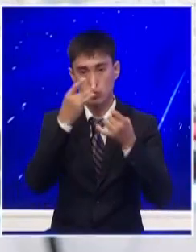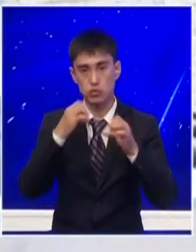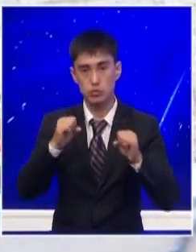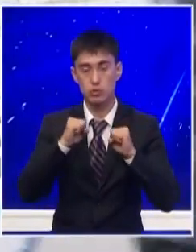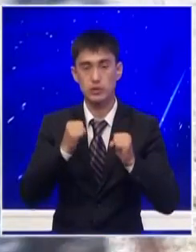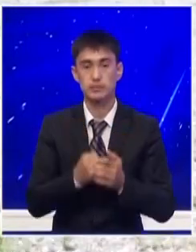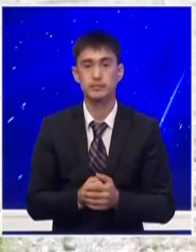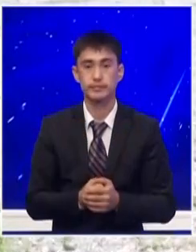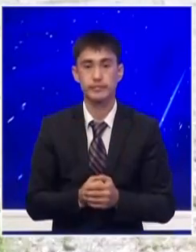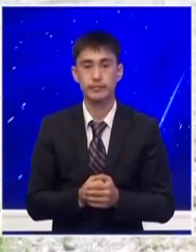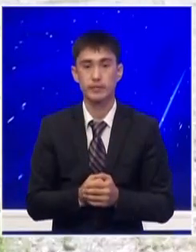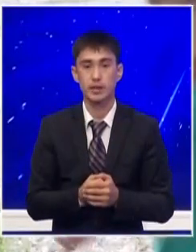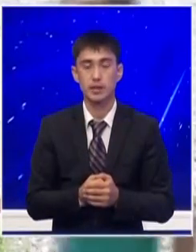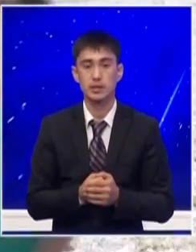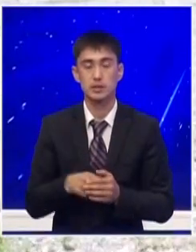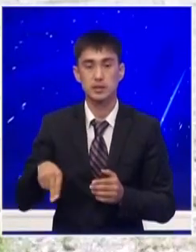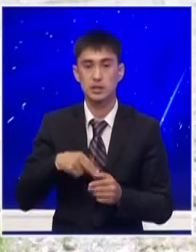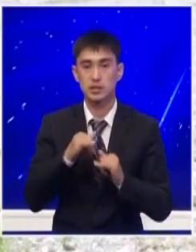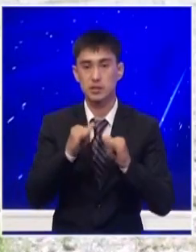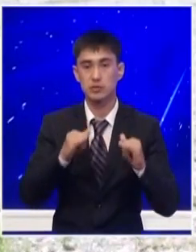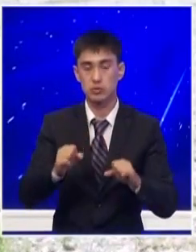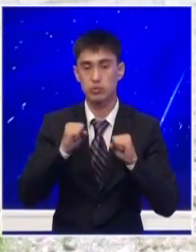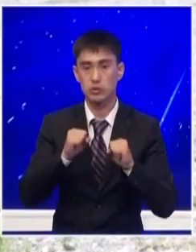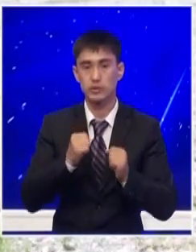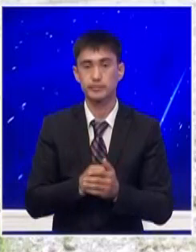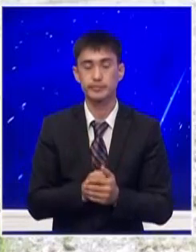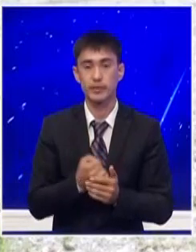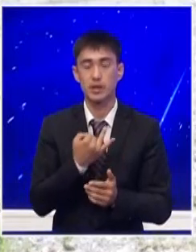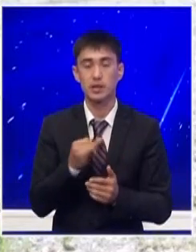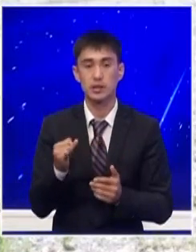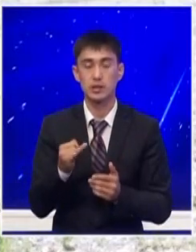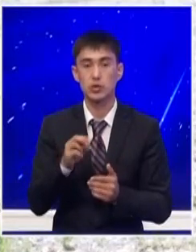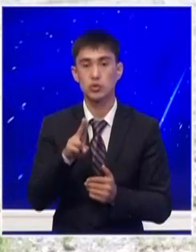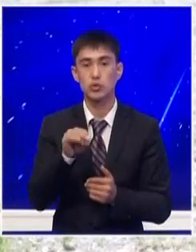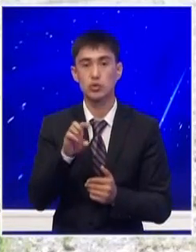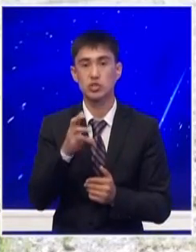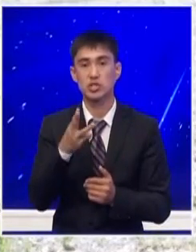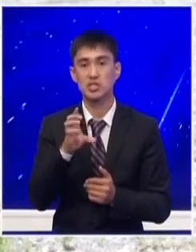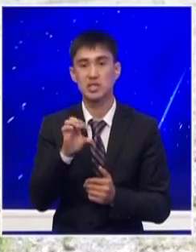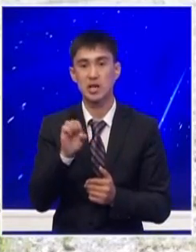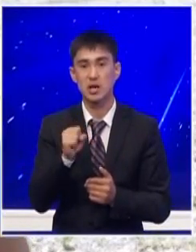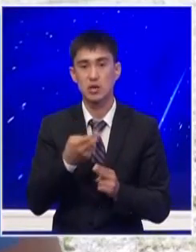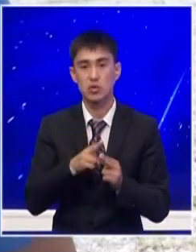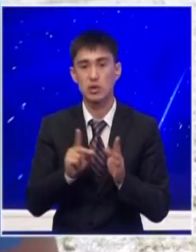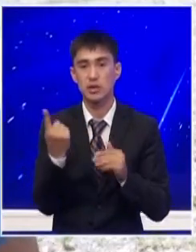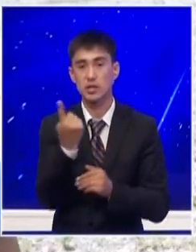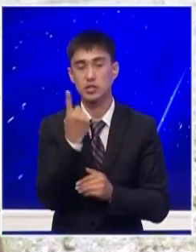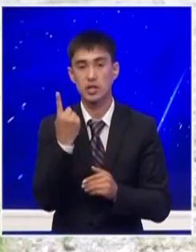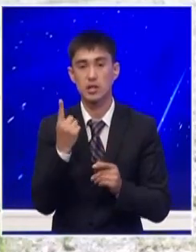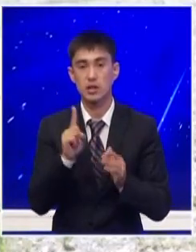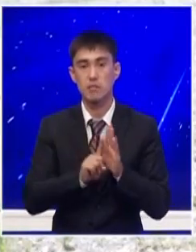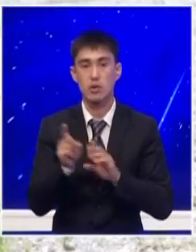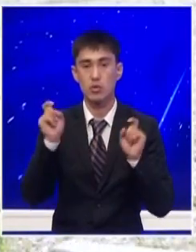спорта, ДРС, дирекция развития спорта, то есть и ДЮШСА, в которые первоначально дети